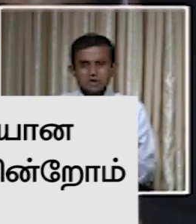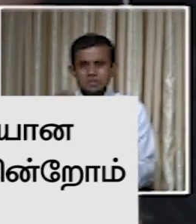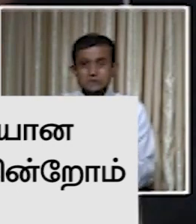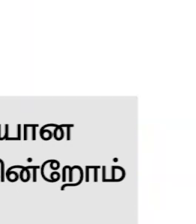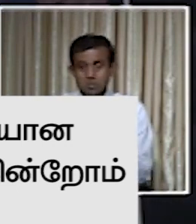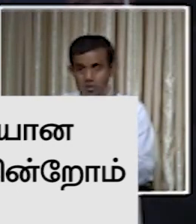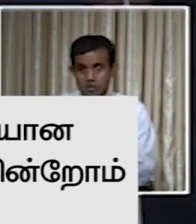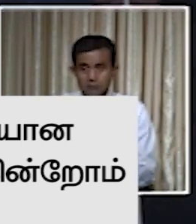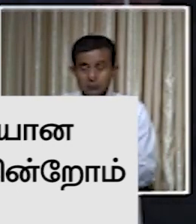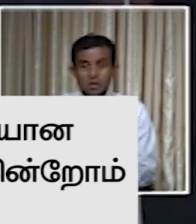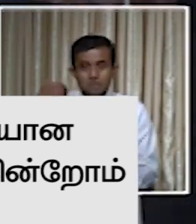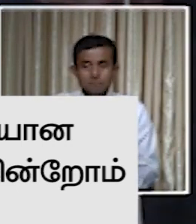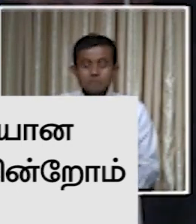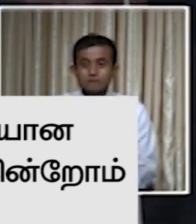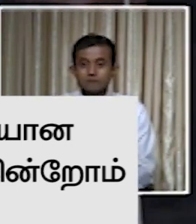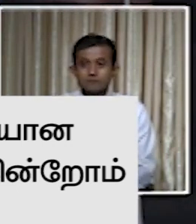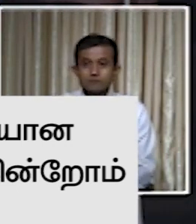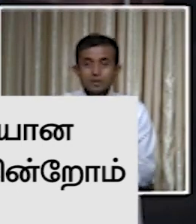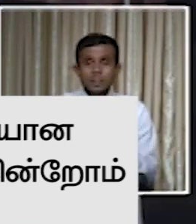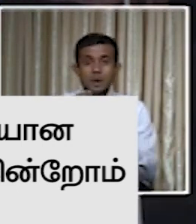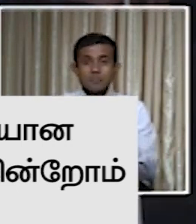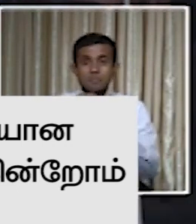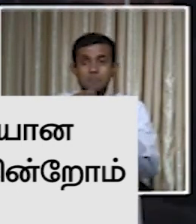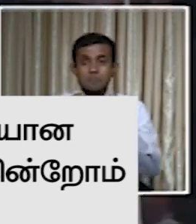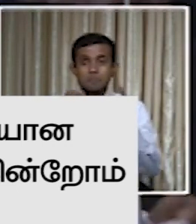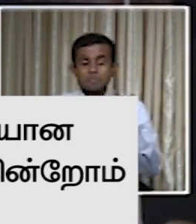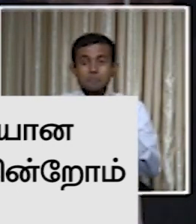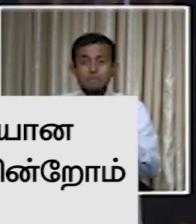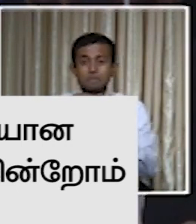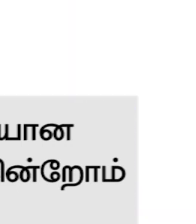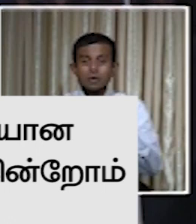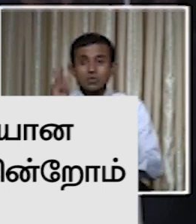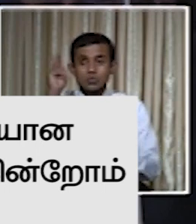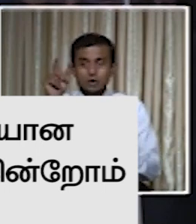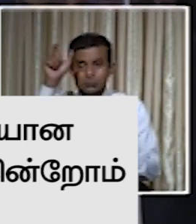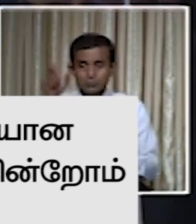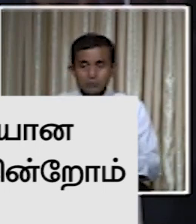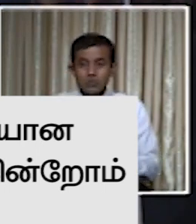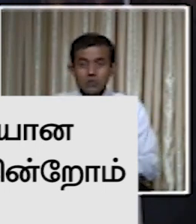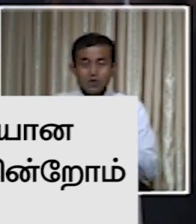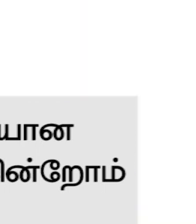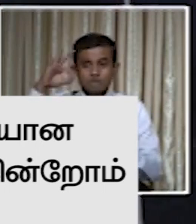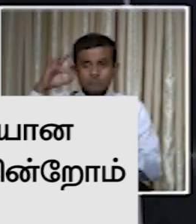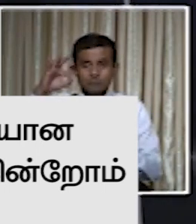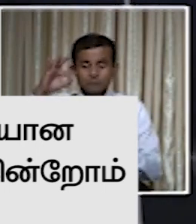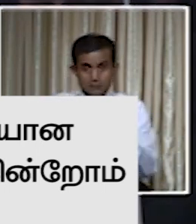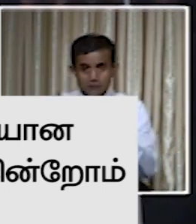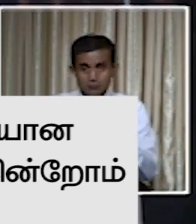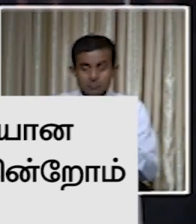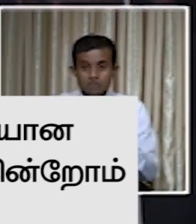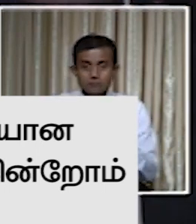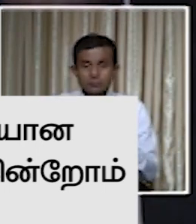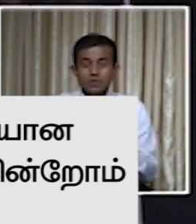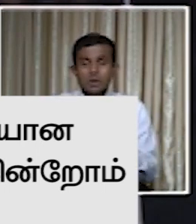பிராஹரேட்ட லக்வ மியகிய பாகிஸ்தானே கர்மாந்தசாலாவுக கல்மனாக்கரவும் ஸ்ரீலங்கா விஸ்வவித்யால பாதிதர